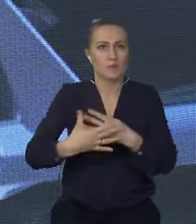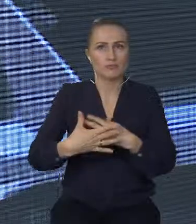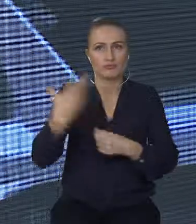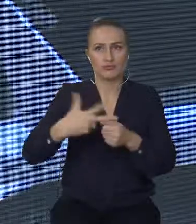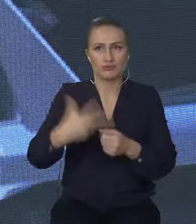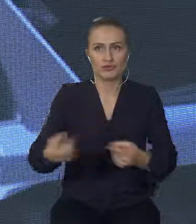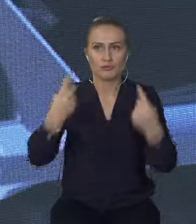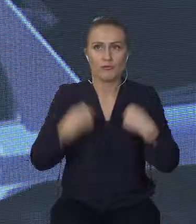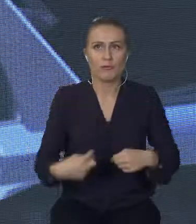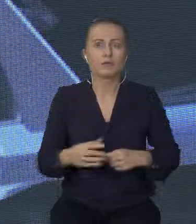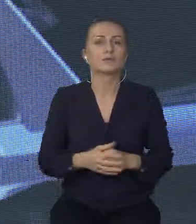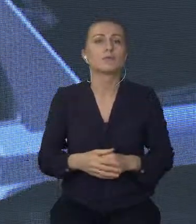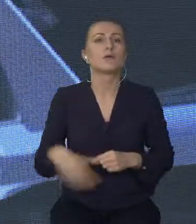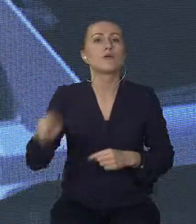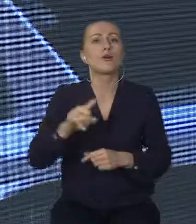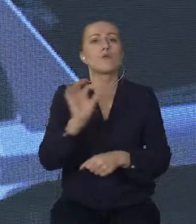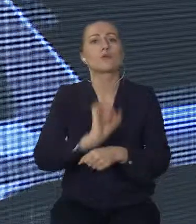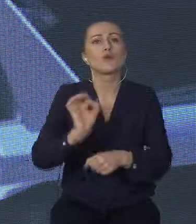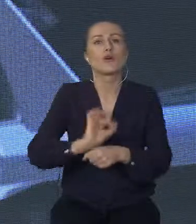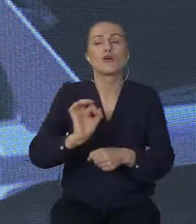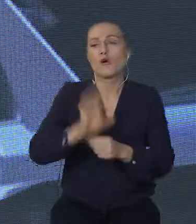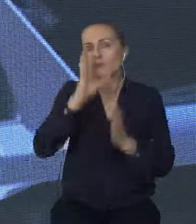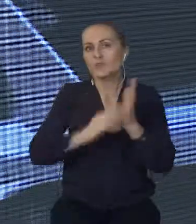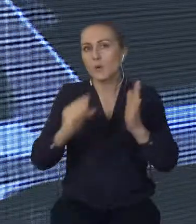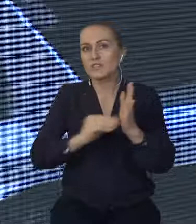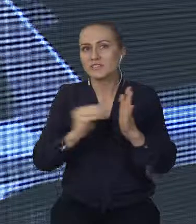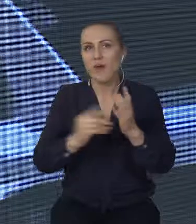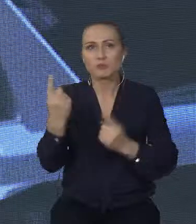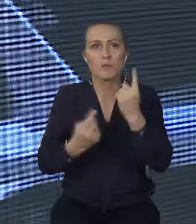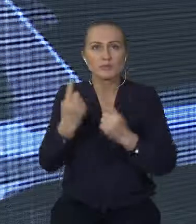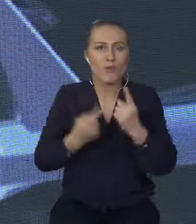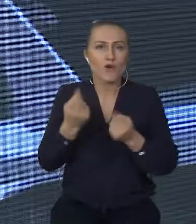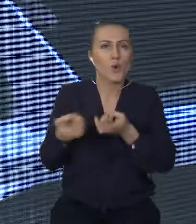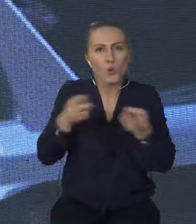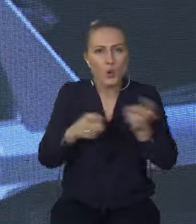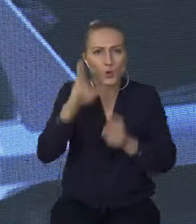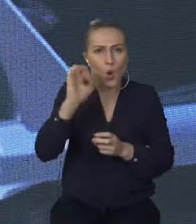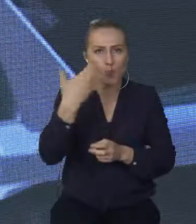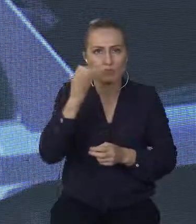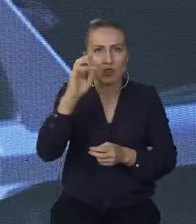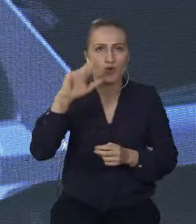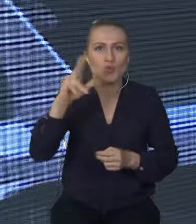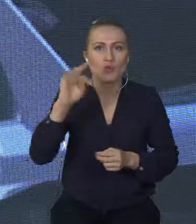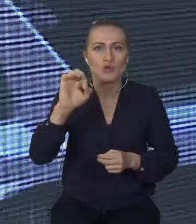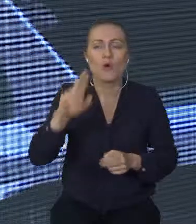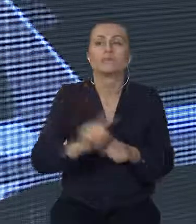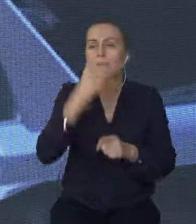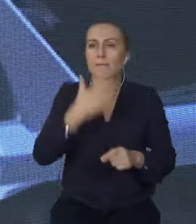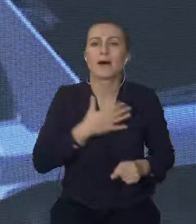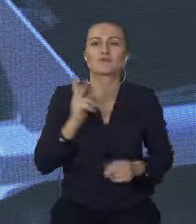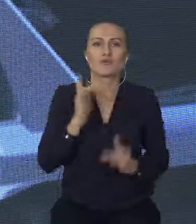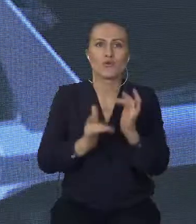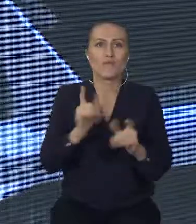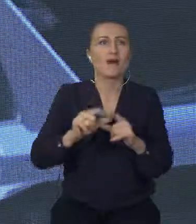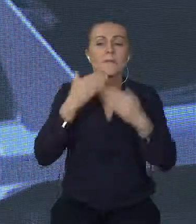osób, projektanci wzornictwa przemysłowego, inżynierowie, konstruktorzy, pasjonaci rowerowi, ale też tak jakby dzięki tej